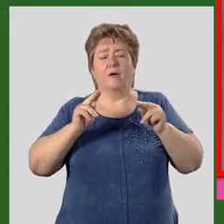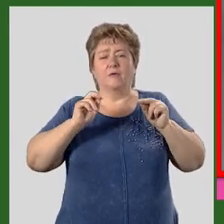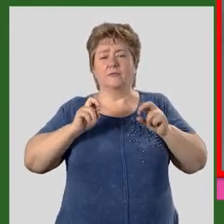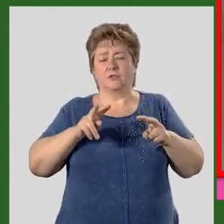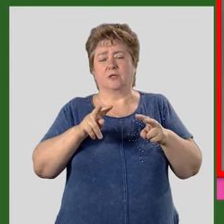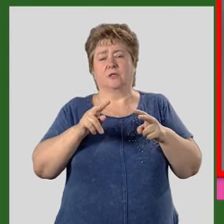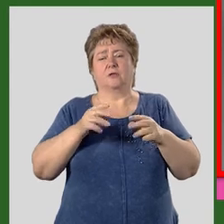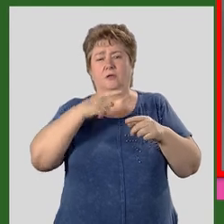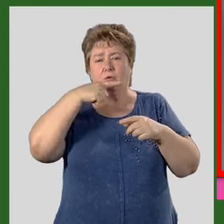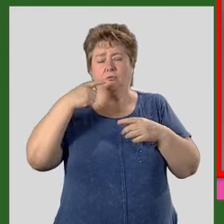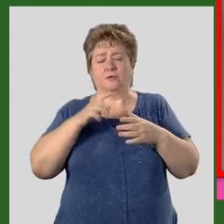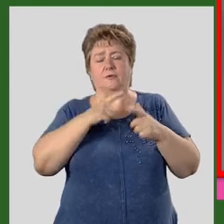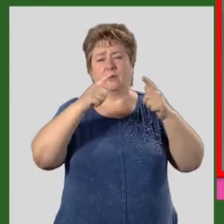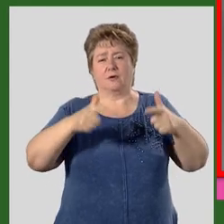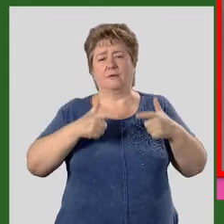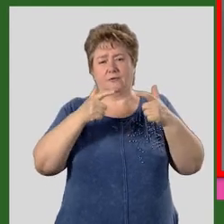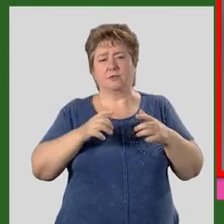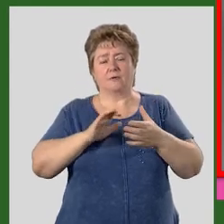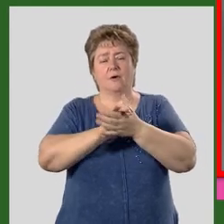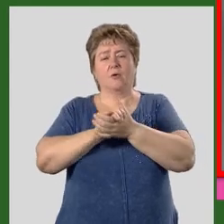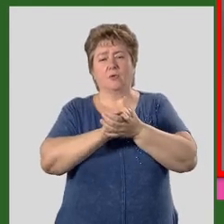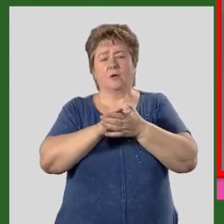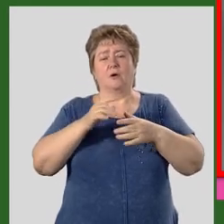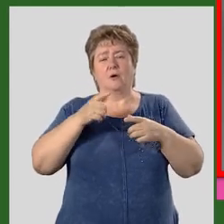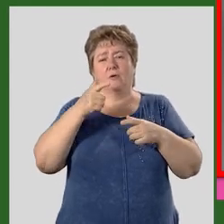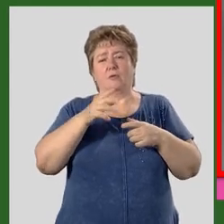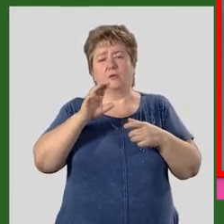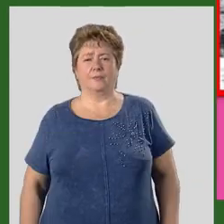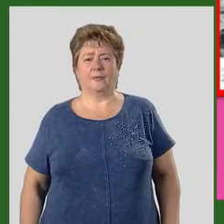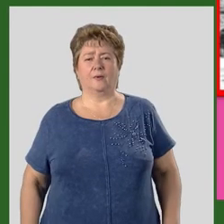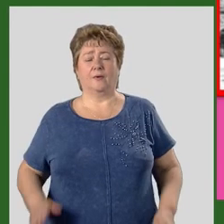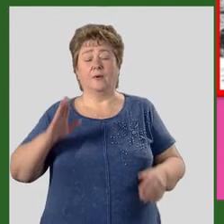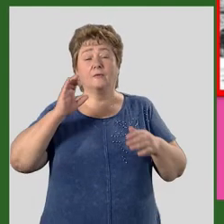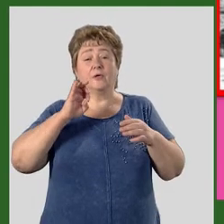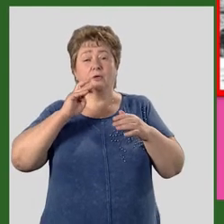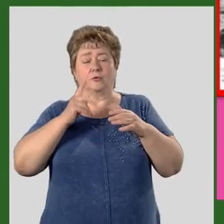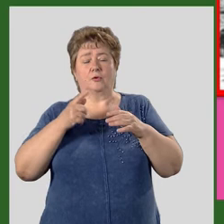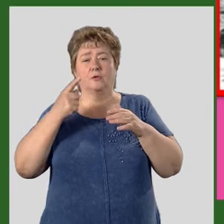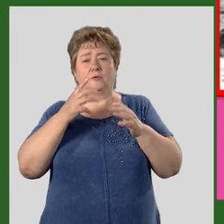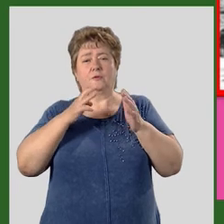члены Русского географического общества в городе Петербурге. В июне